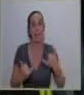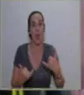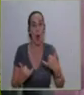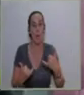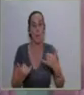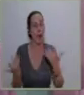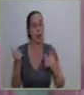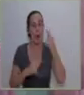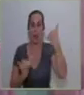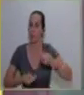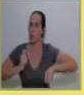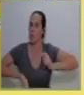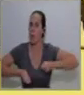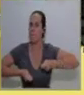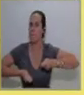קורה היום? טופים!